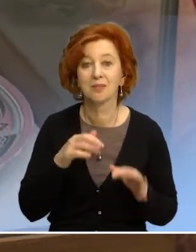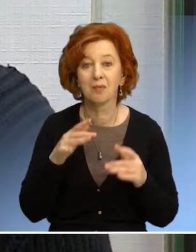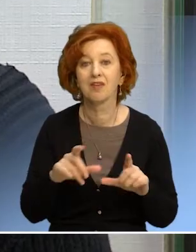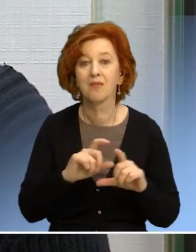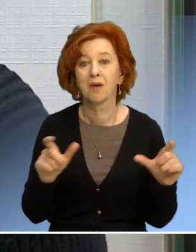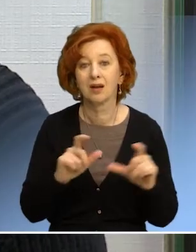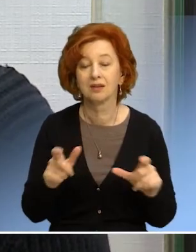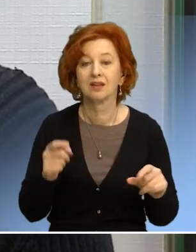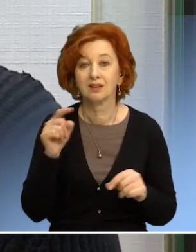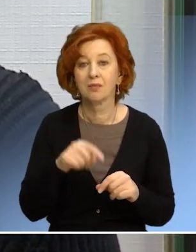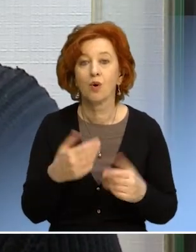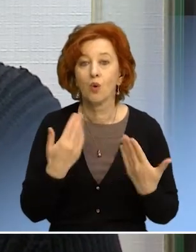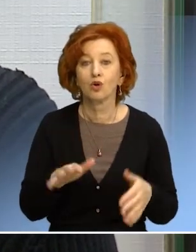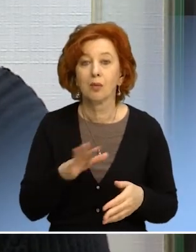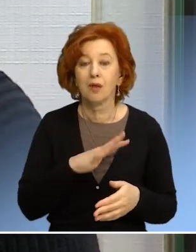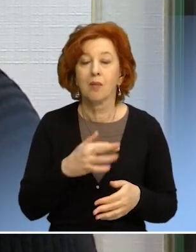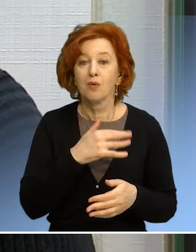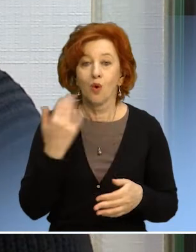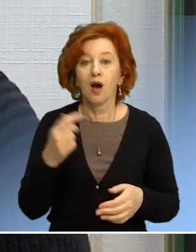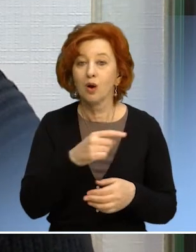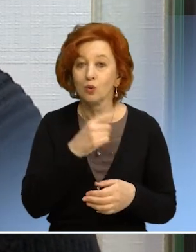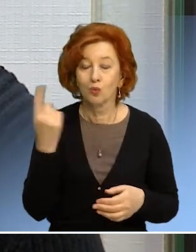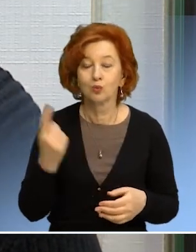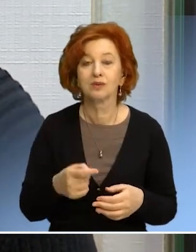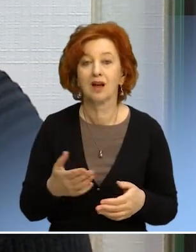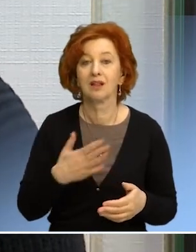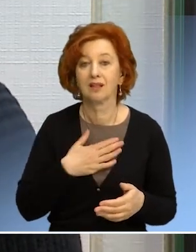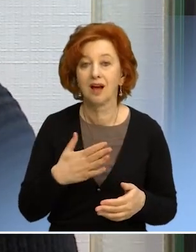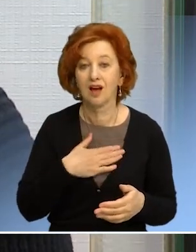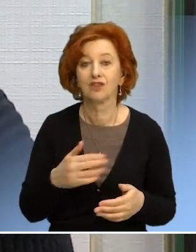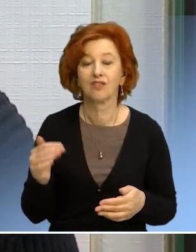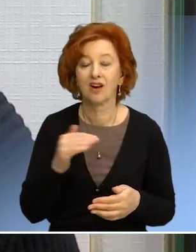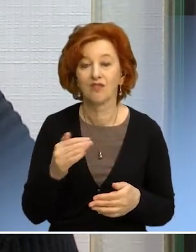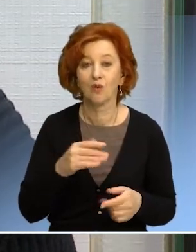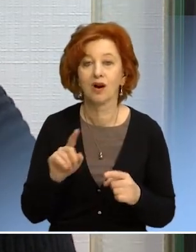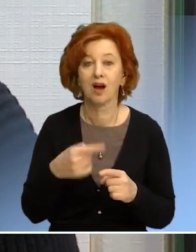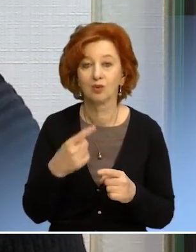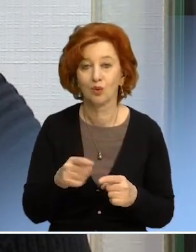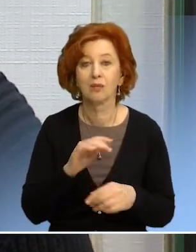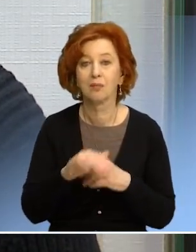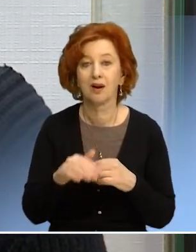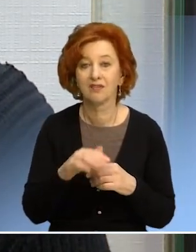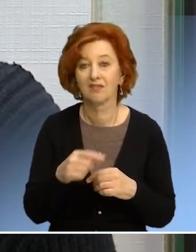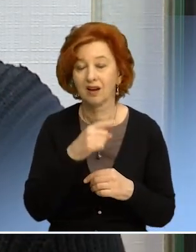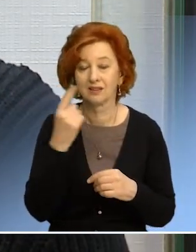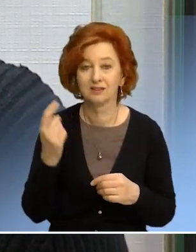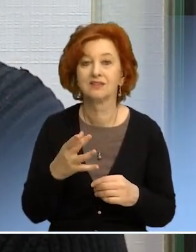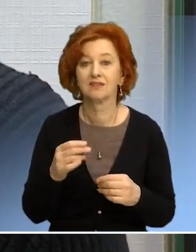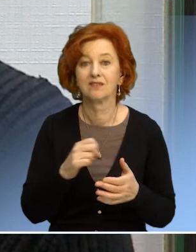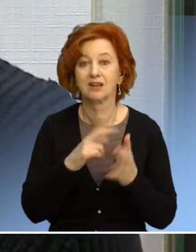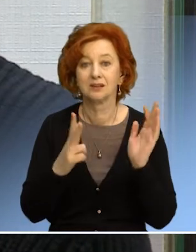самом деле в магазинах было уже к этому времени много русского, много отечественного, много фарфора, который производился в Российской